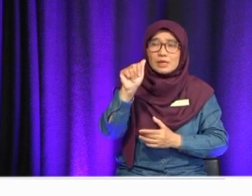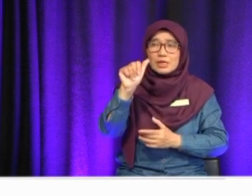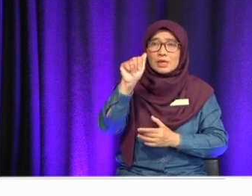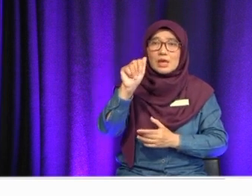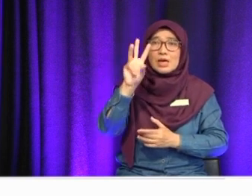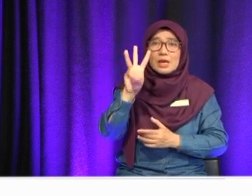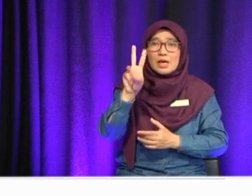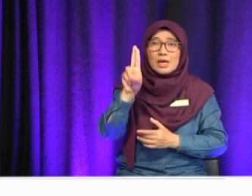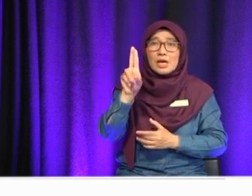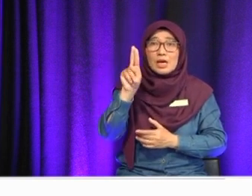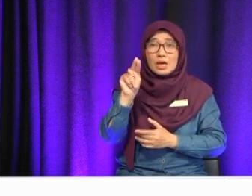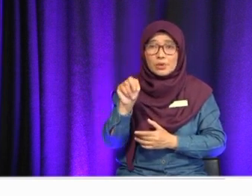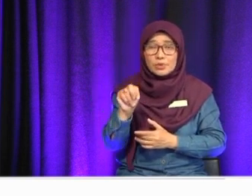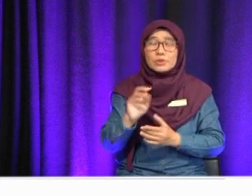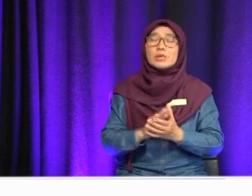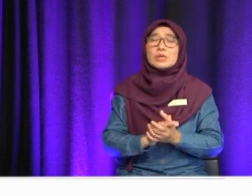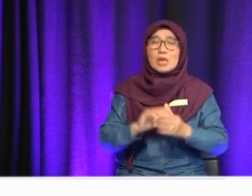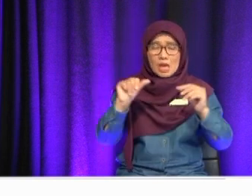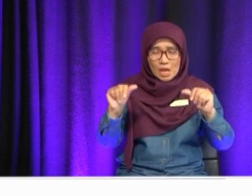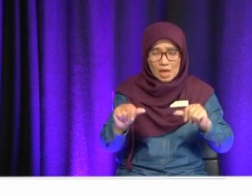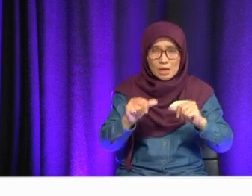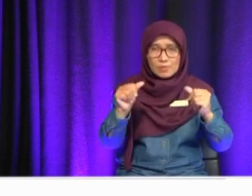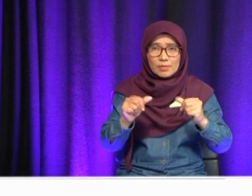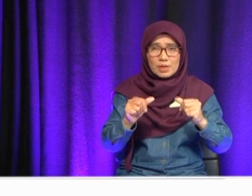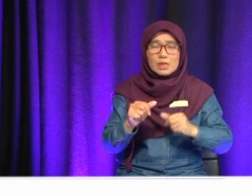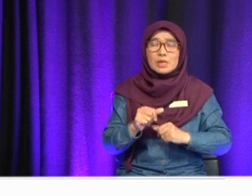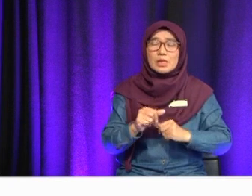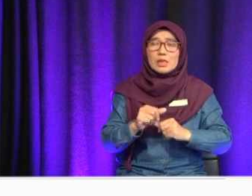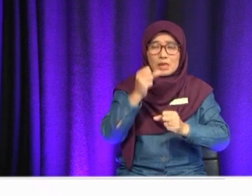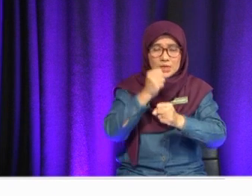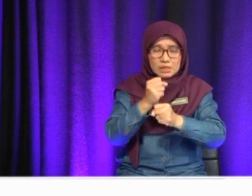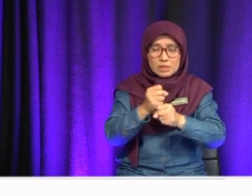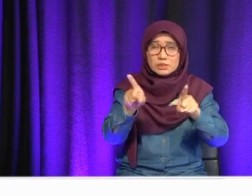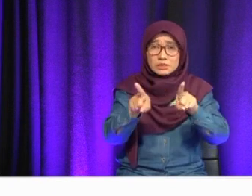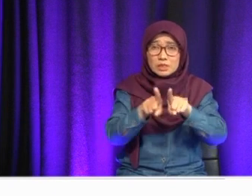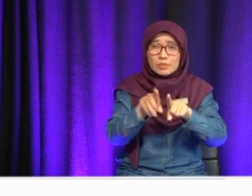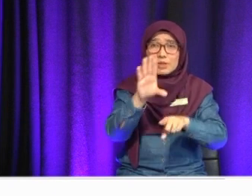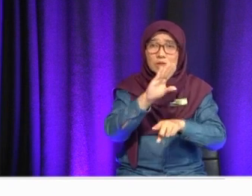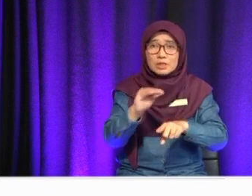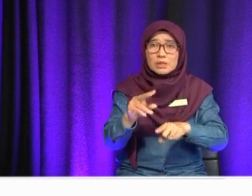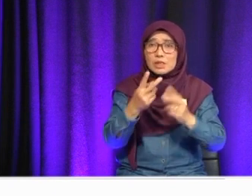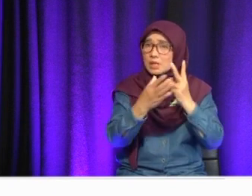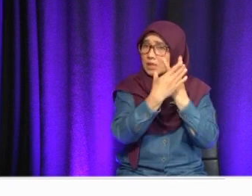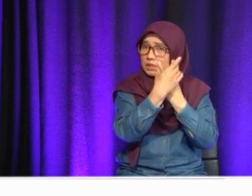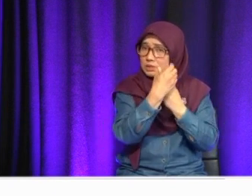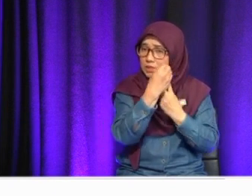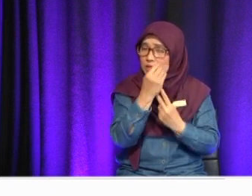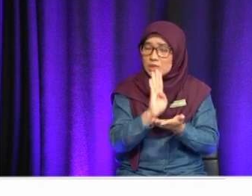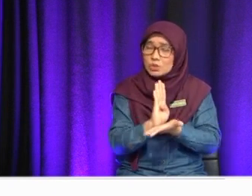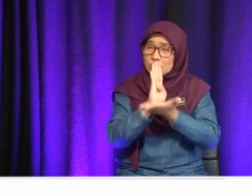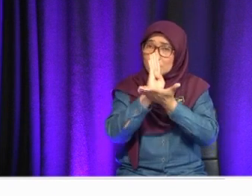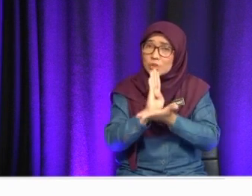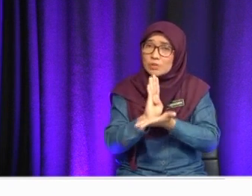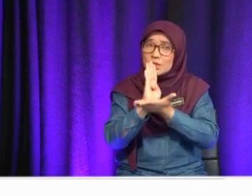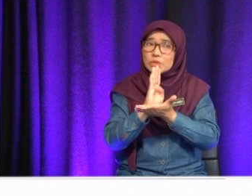iaitu mengamalkan sikap kerjasama dan saling bantu-membantu. Dan yang ketiga, hikmah daripada